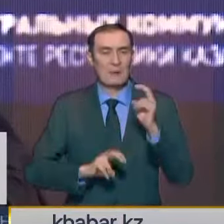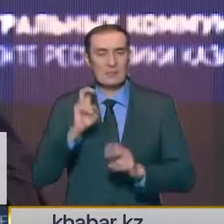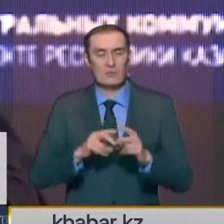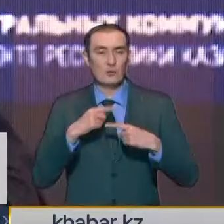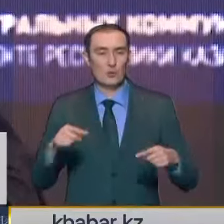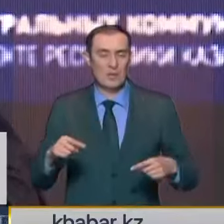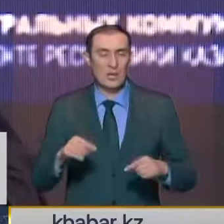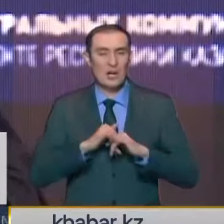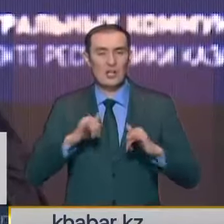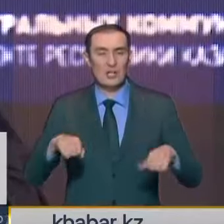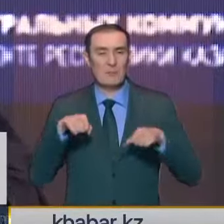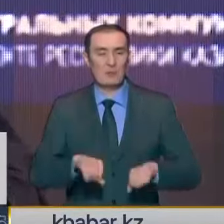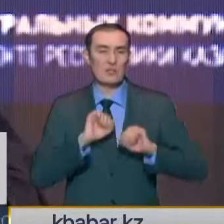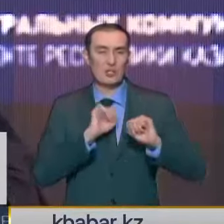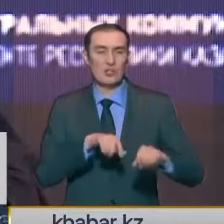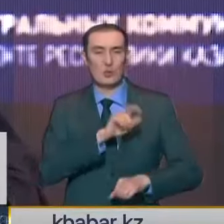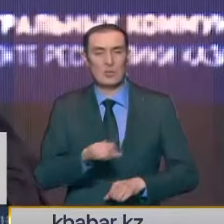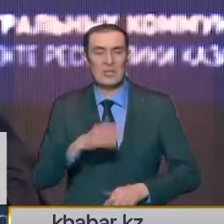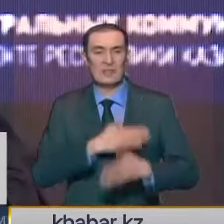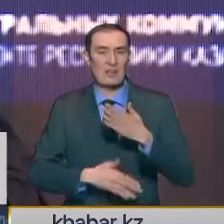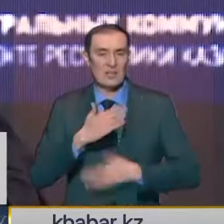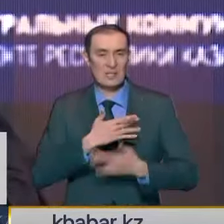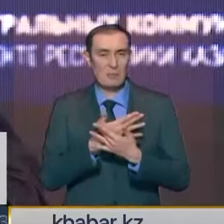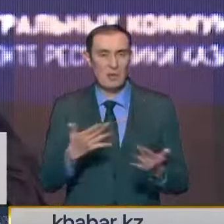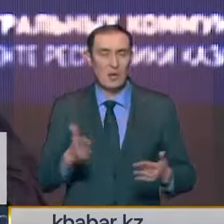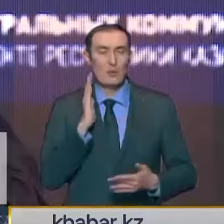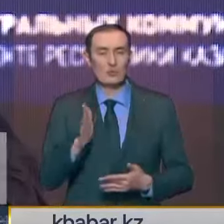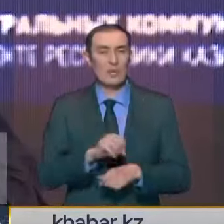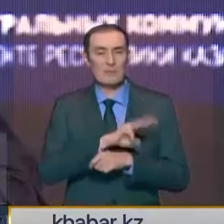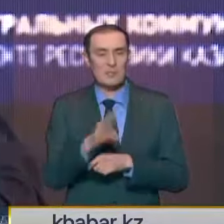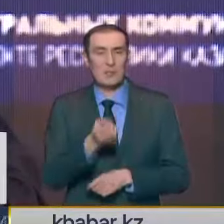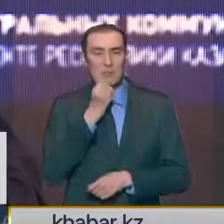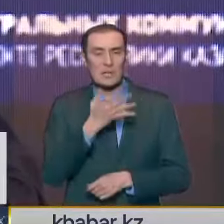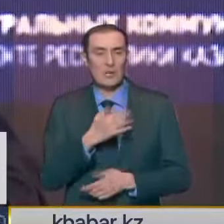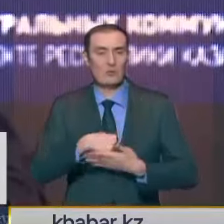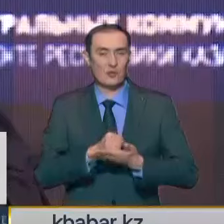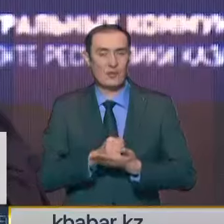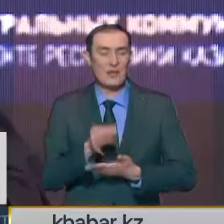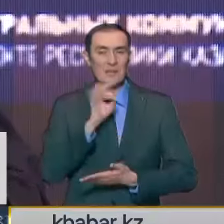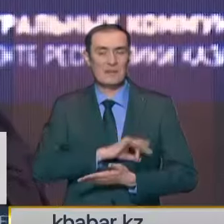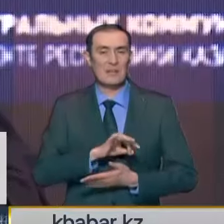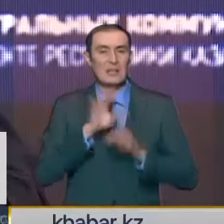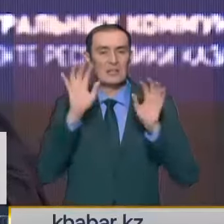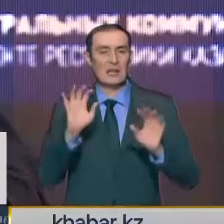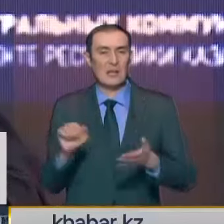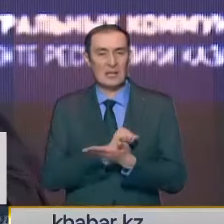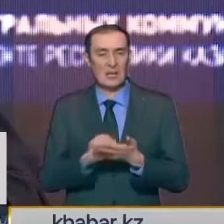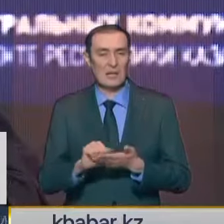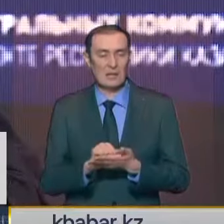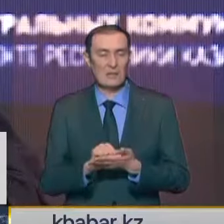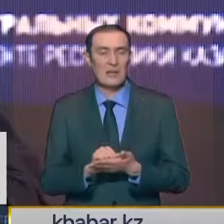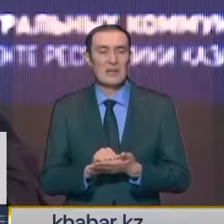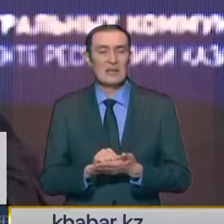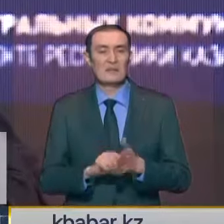другие расширение правовой защиты людей с ограниченными возможностями будет обеспечено благодаря принятию эффективных законодательных и нормативных актов